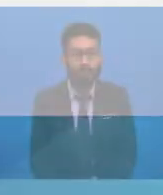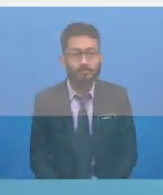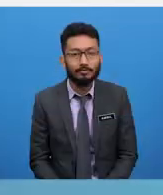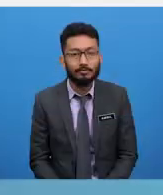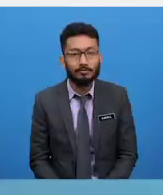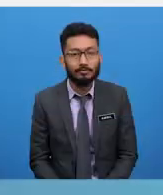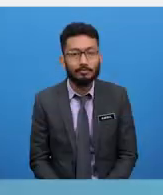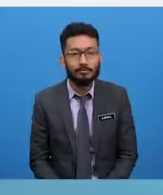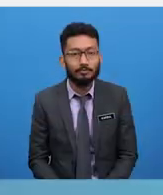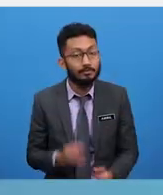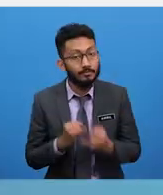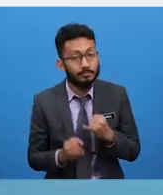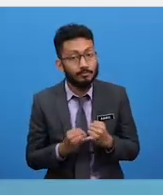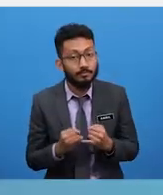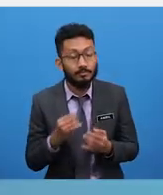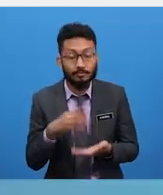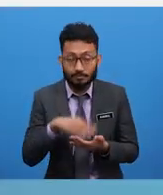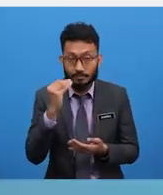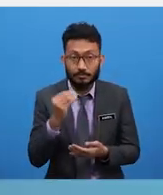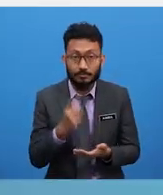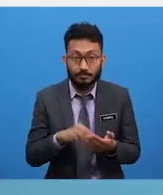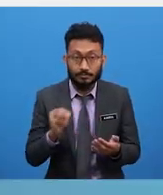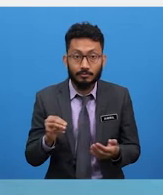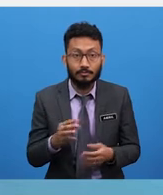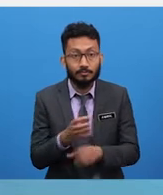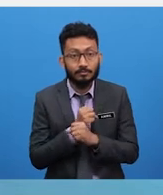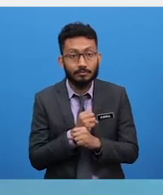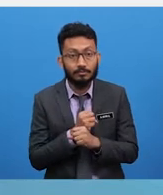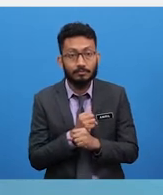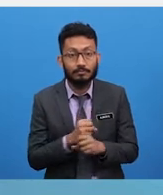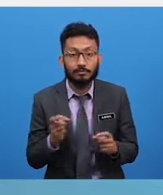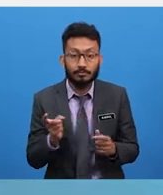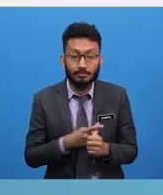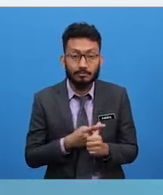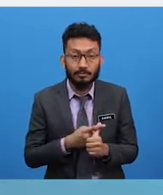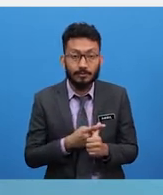Di akhir pembelajaran ini, diharapkan murid-murid dapat yang pertamanya,